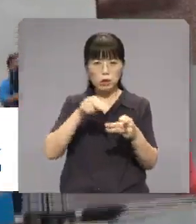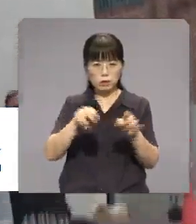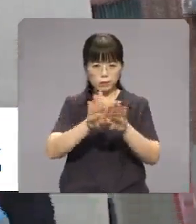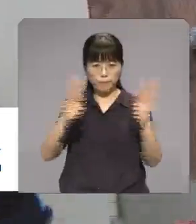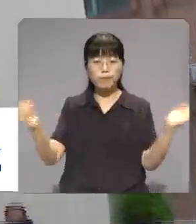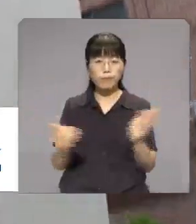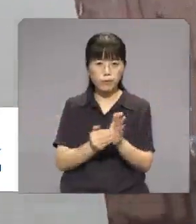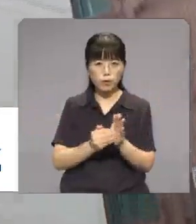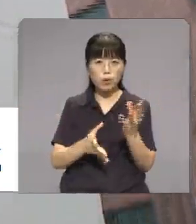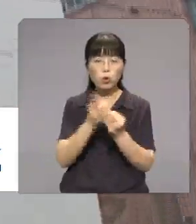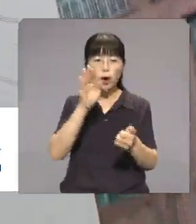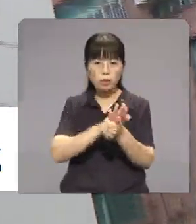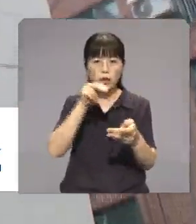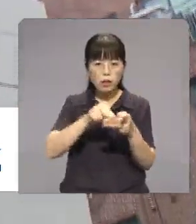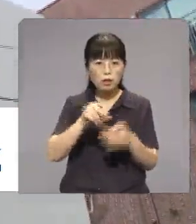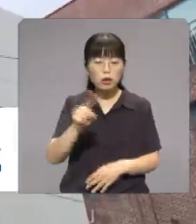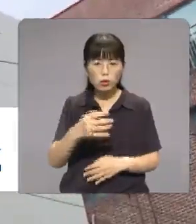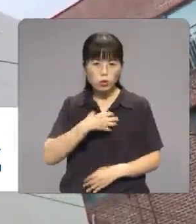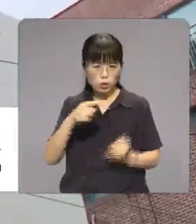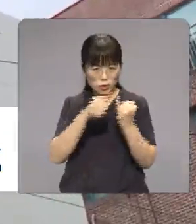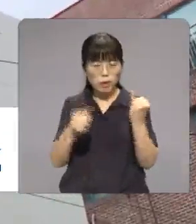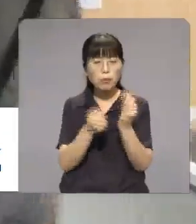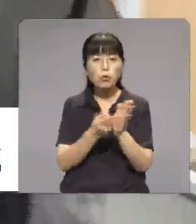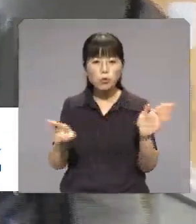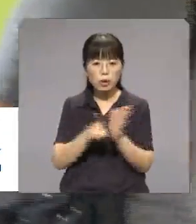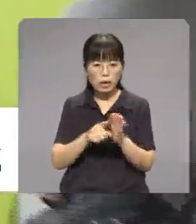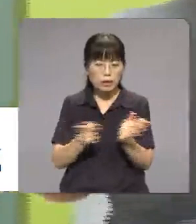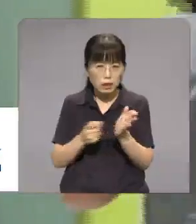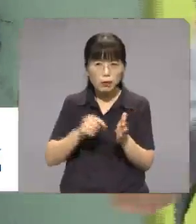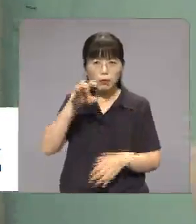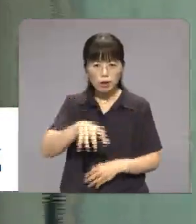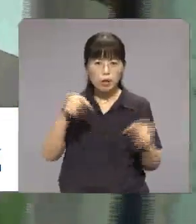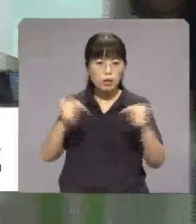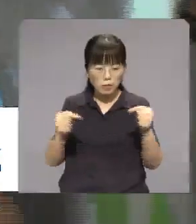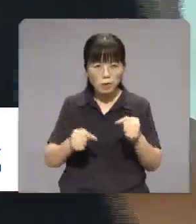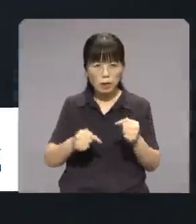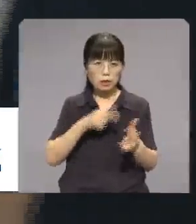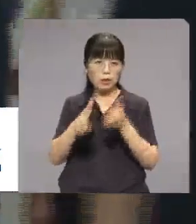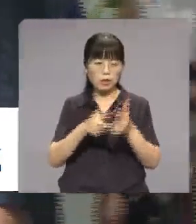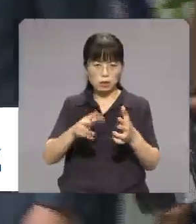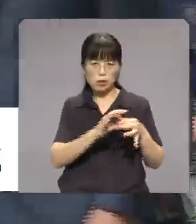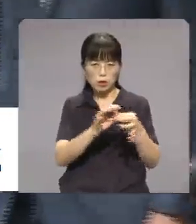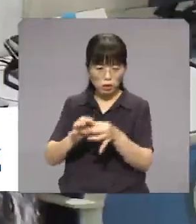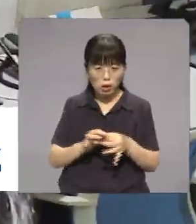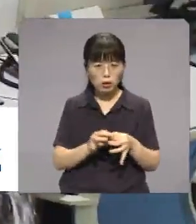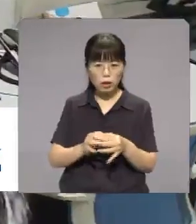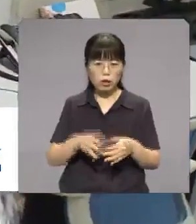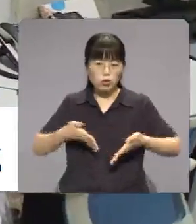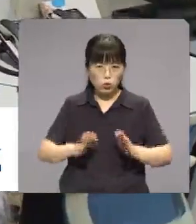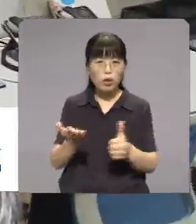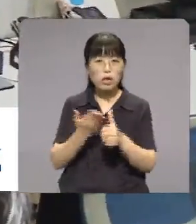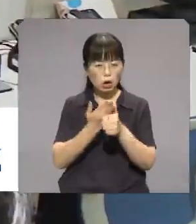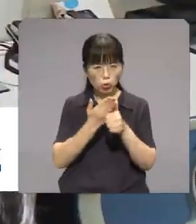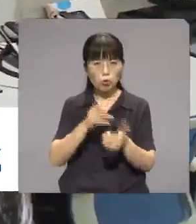출범했습니다. 통합지원센터는 위기임산부를 위한 긴급현장 상담과 시설기관 연계, 출산